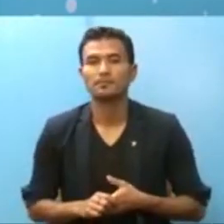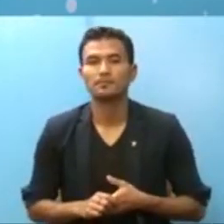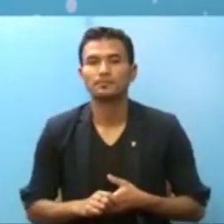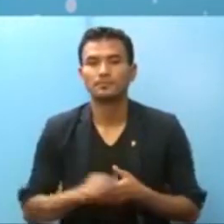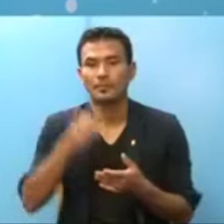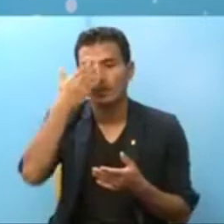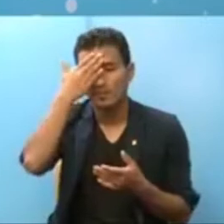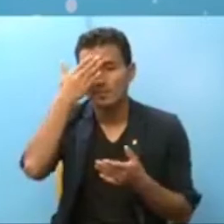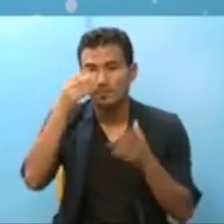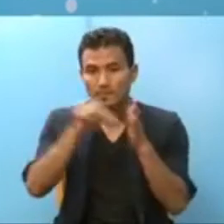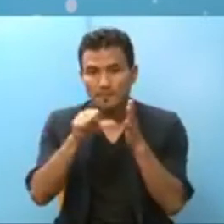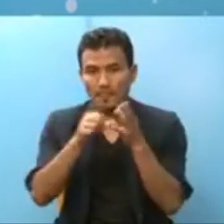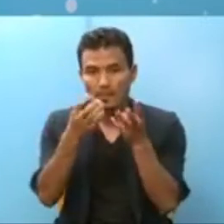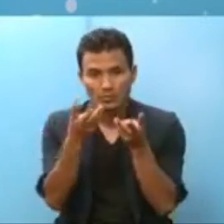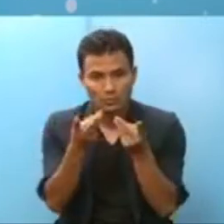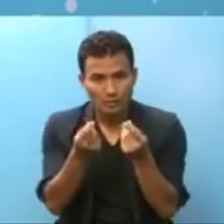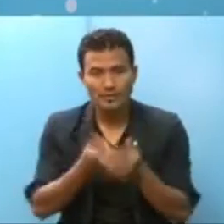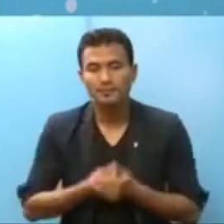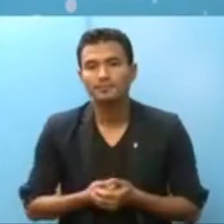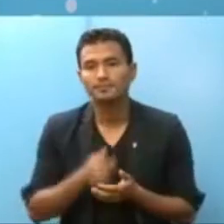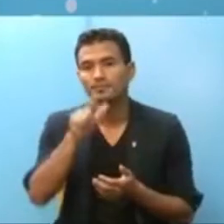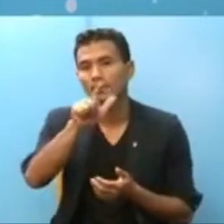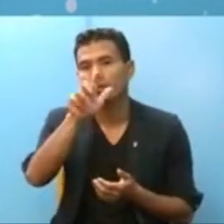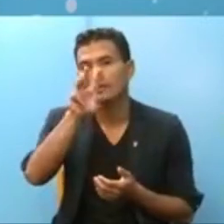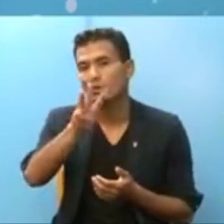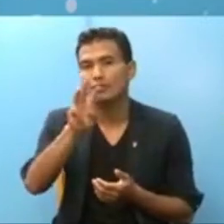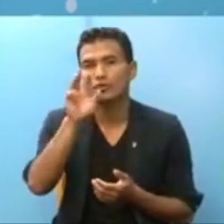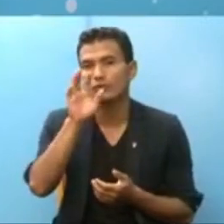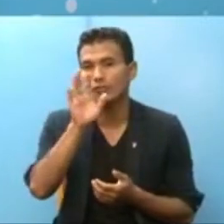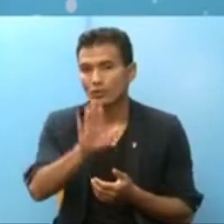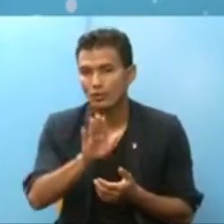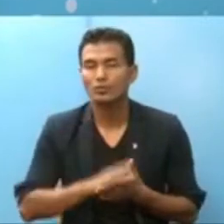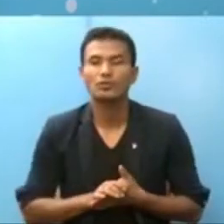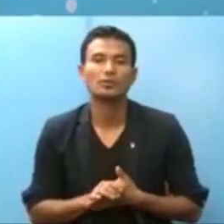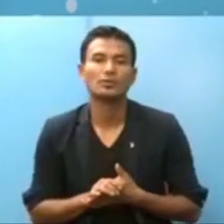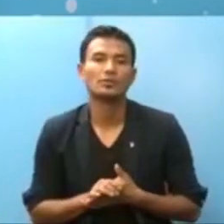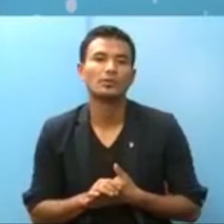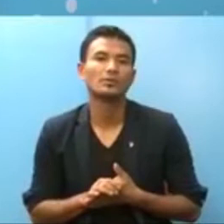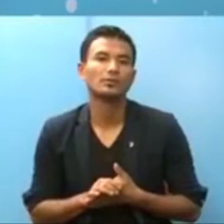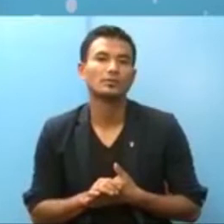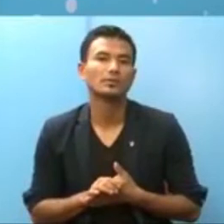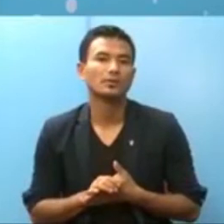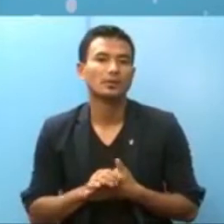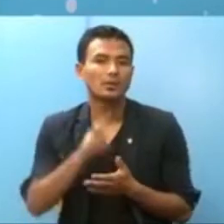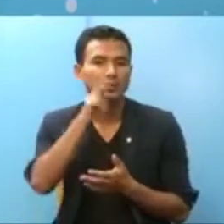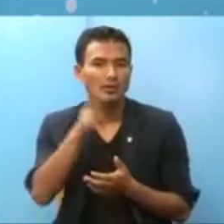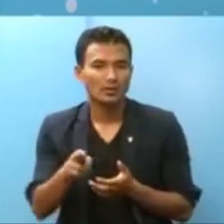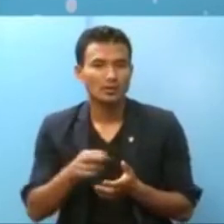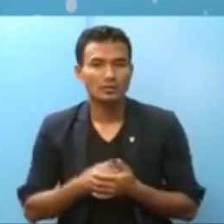संक्रमित जिल्ला को संख्या 73 पुगेको छा र